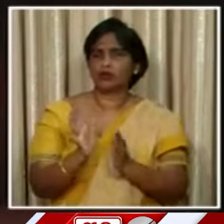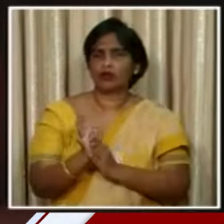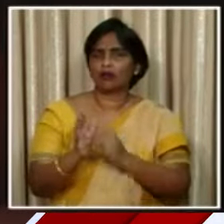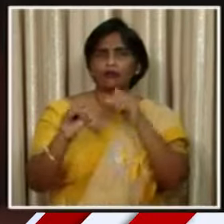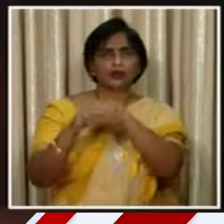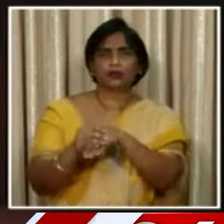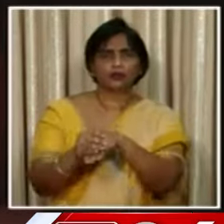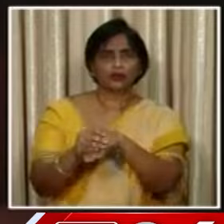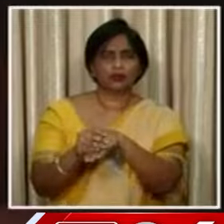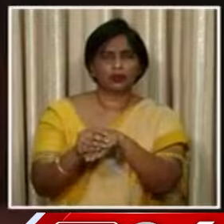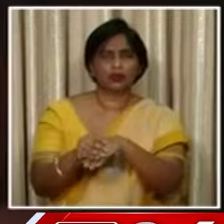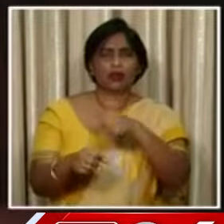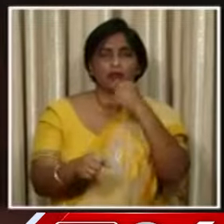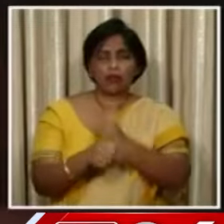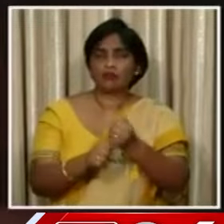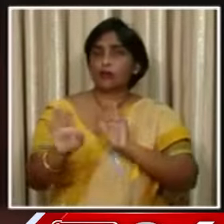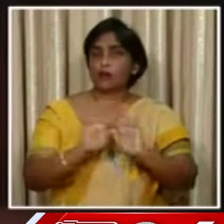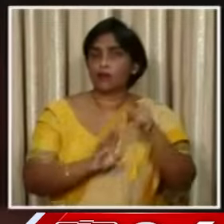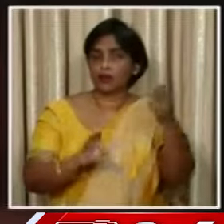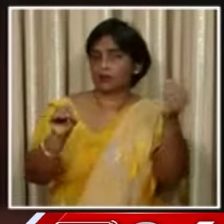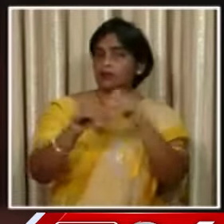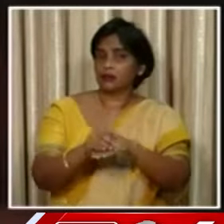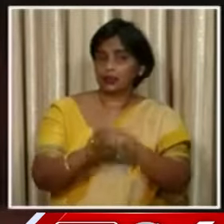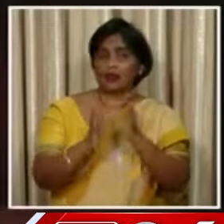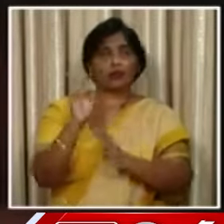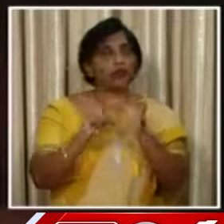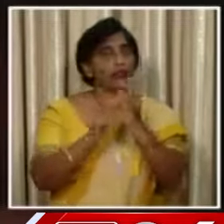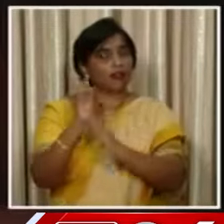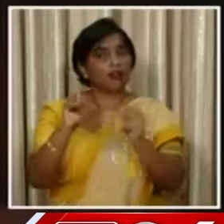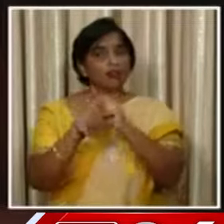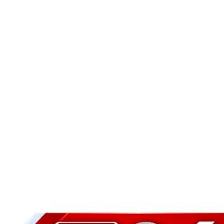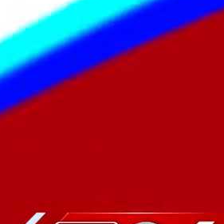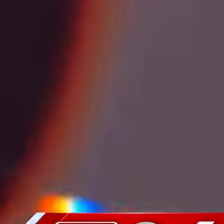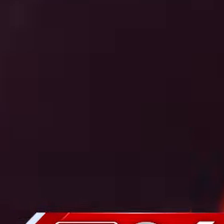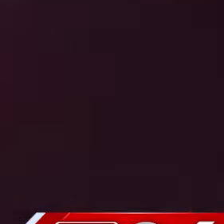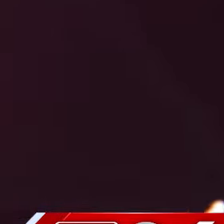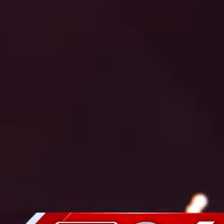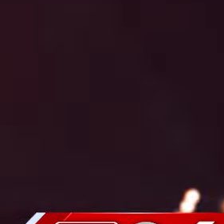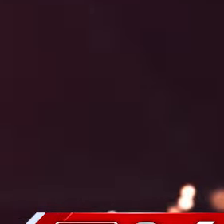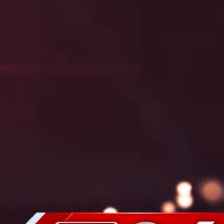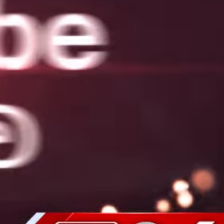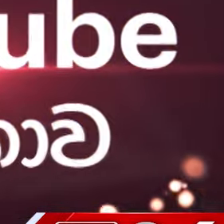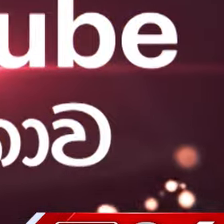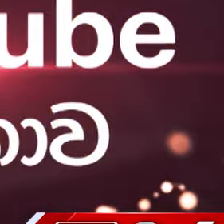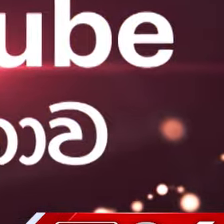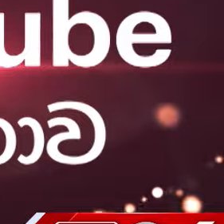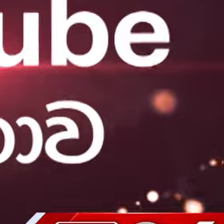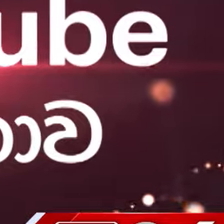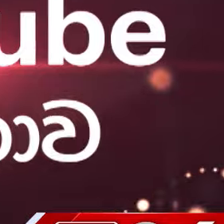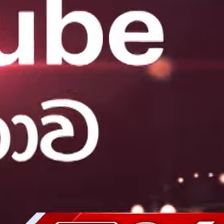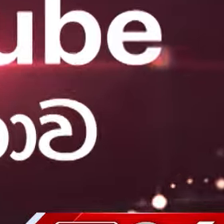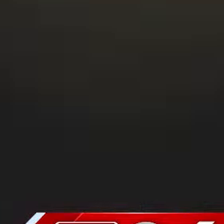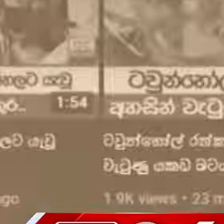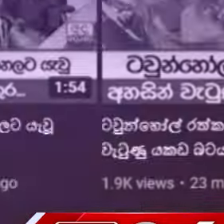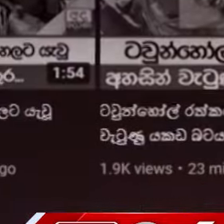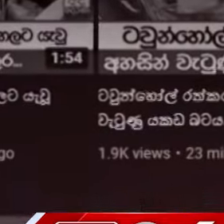වෙන්නේ? රාජ්‍ය පාර්ශවයේ නියෝජනය කරන මන්ත්‍රීවරු ඇවිල්ලා එතුමාට තර්ජනය කරන. අද දෙරණ YouTube